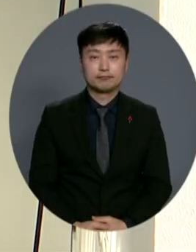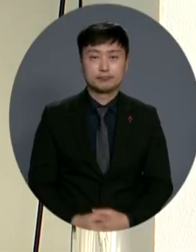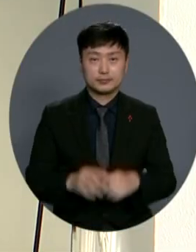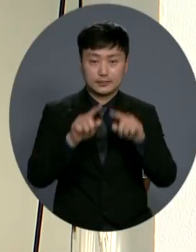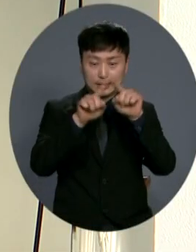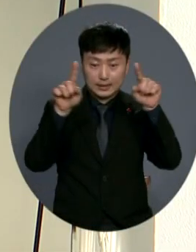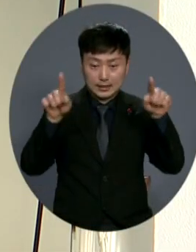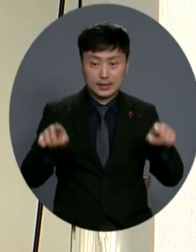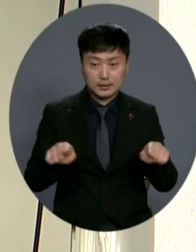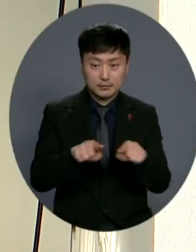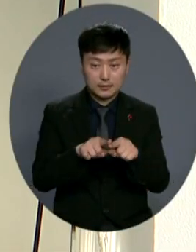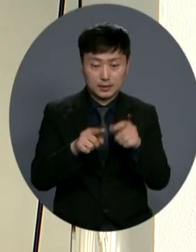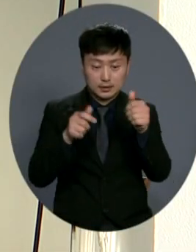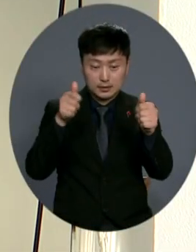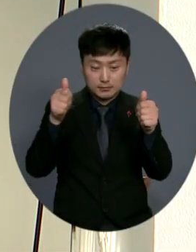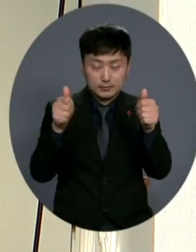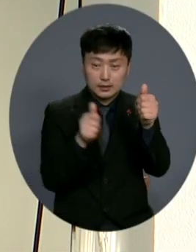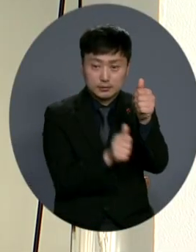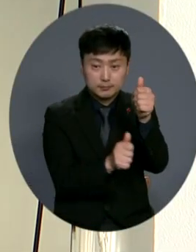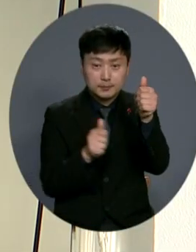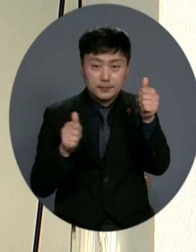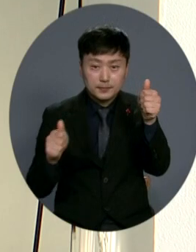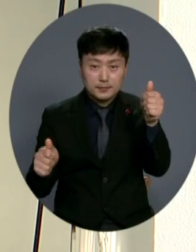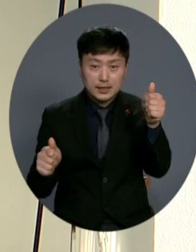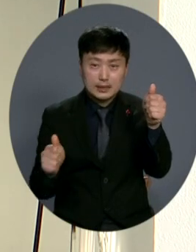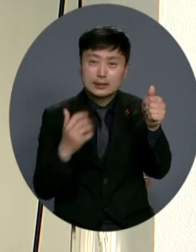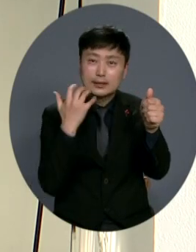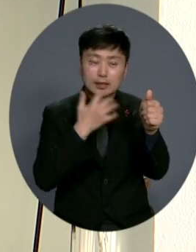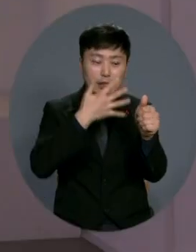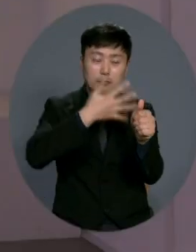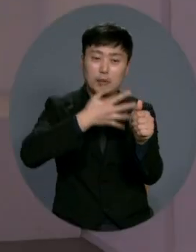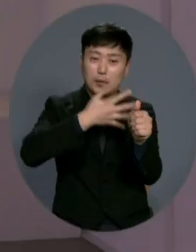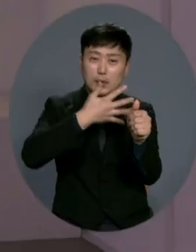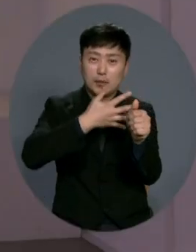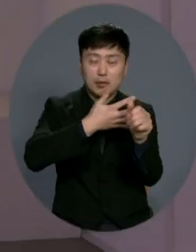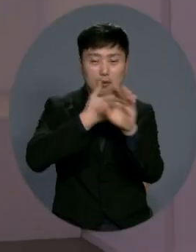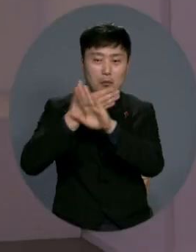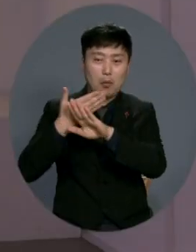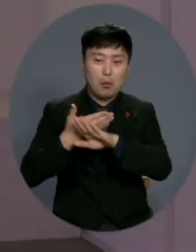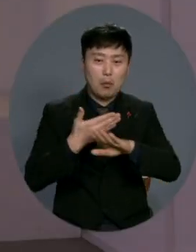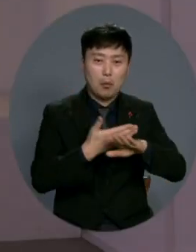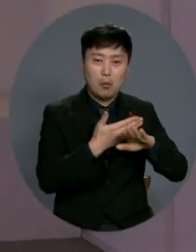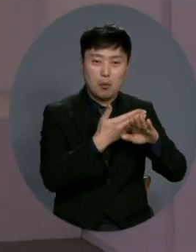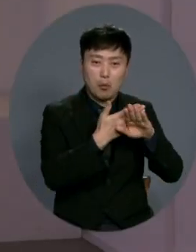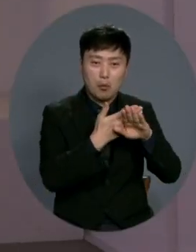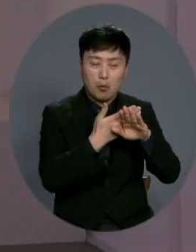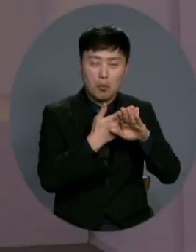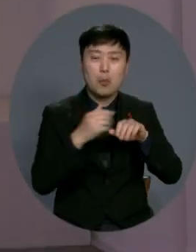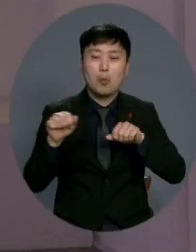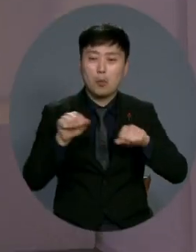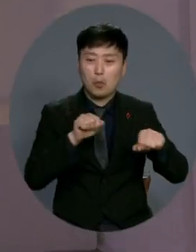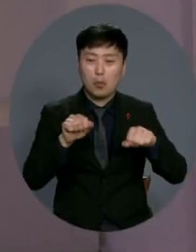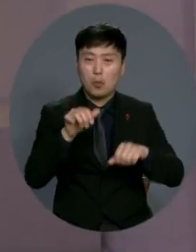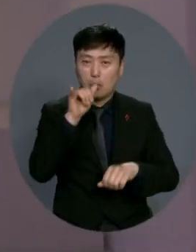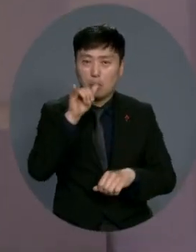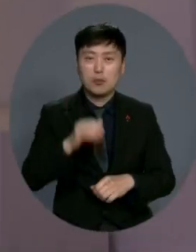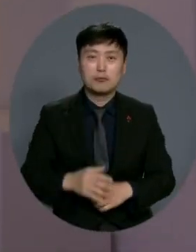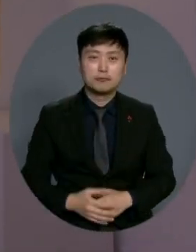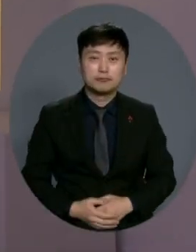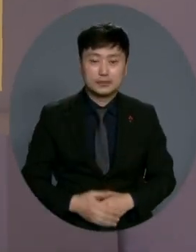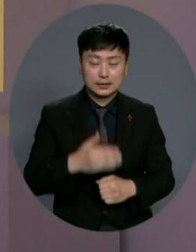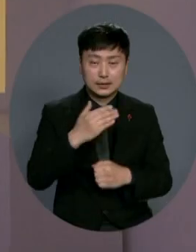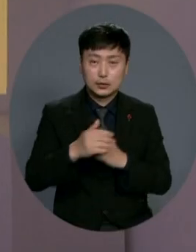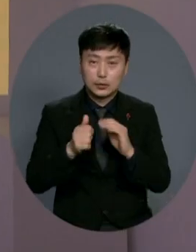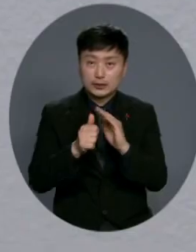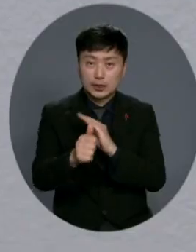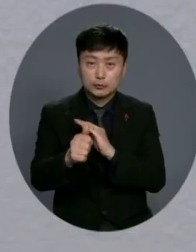네 명의 등장인물이 각자 다른 색깔의 배경으로 화면에 등장해 퍼포먼스를 하는 영상 작품. 대구를